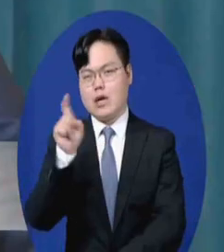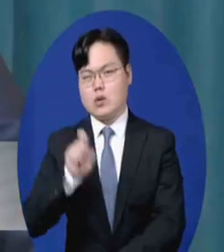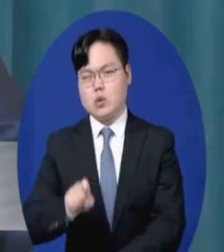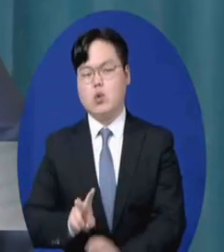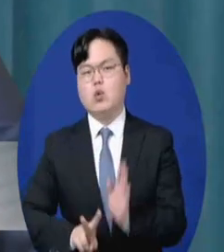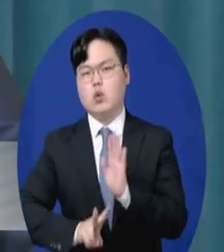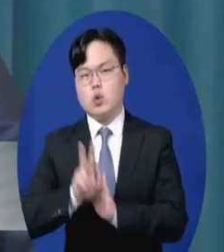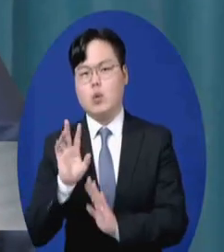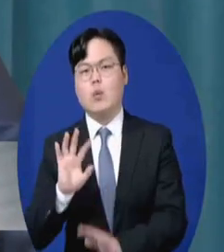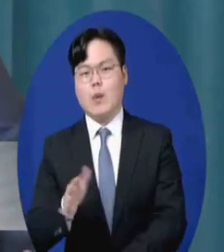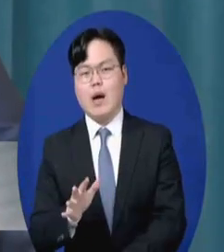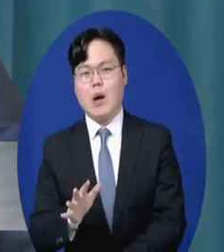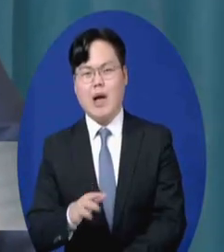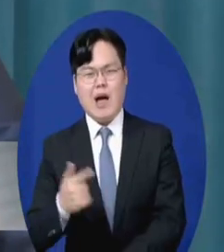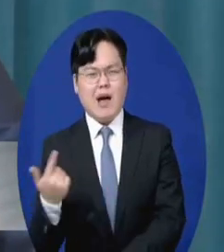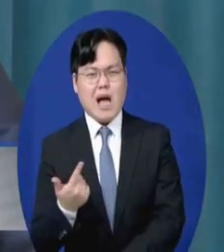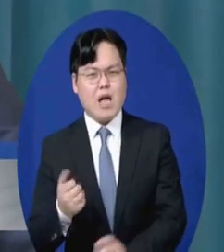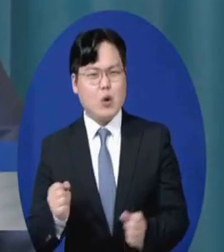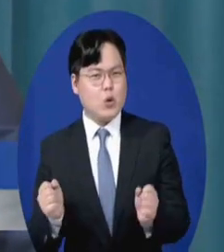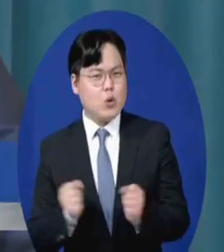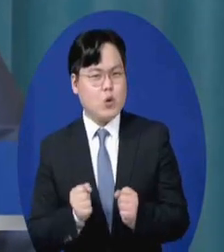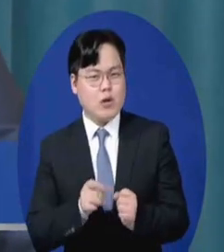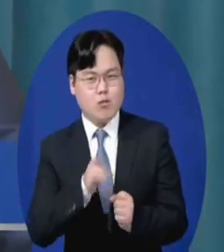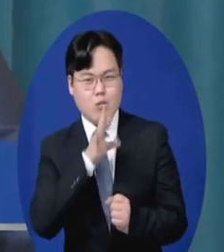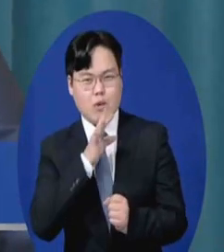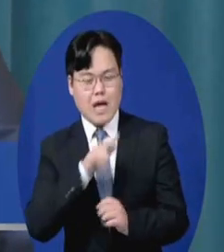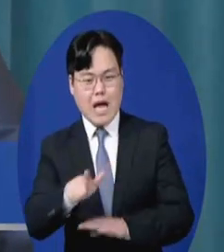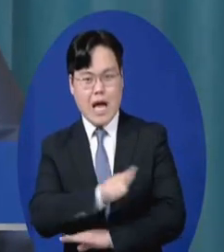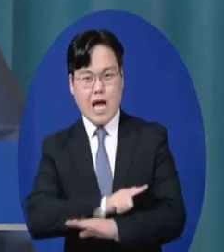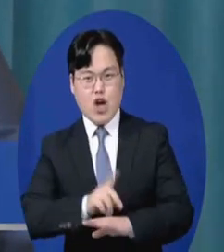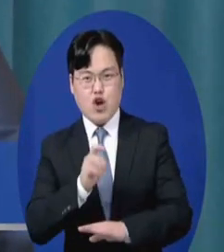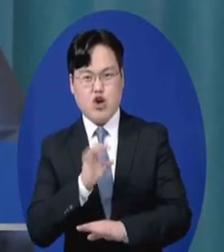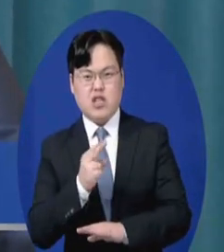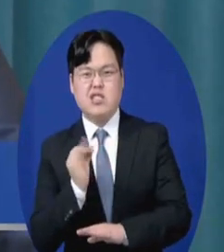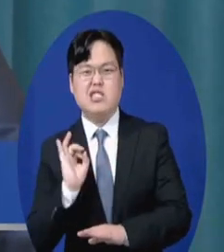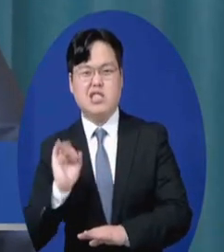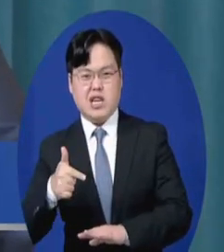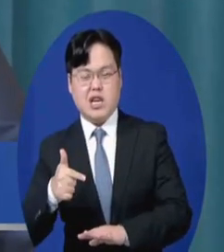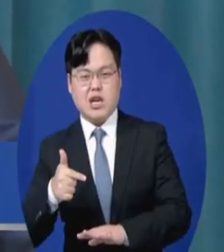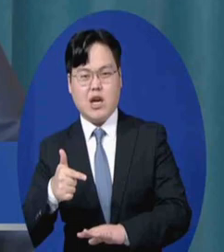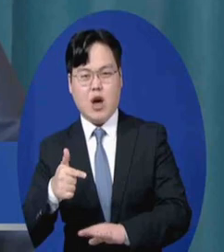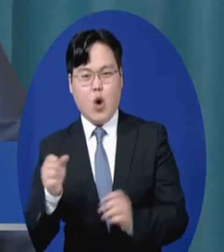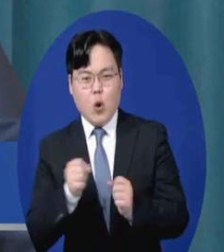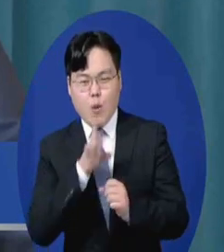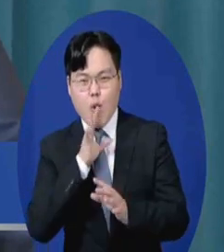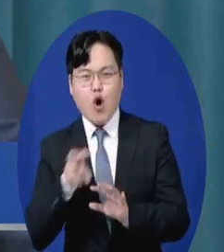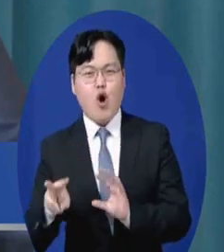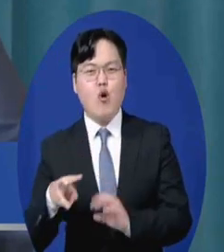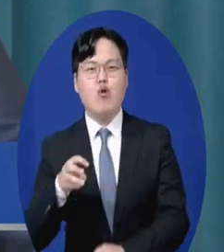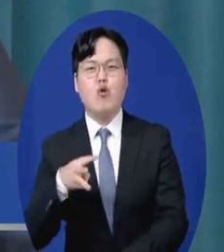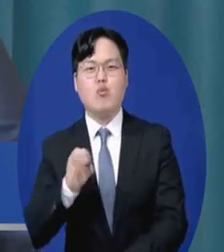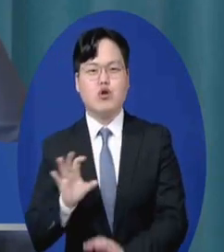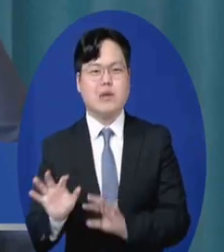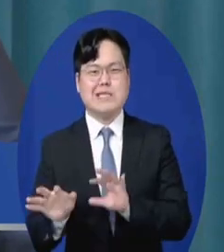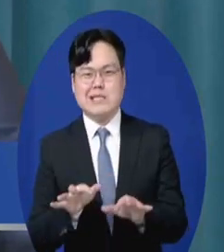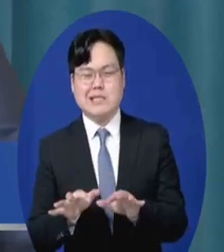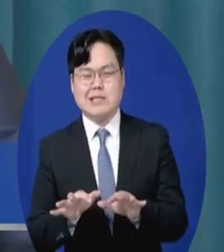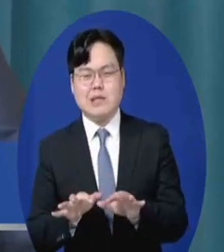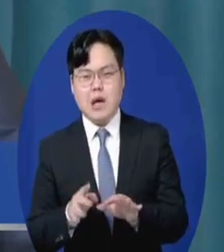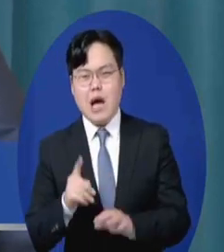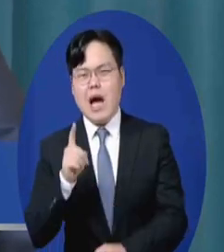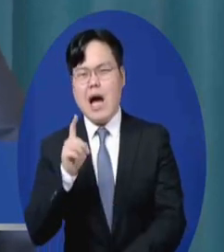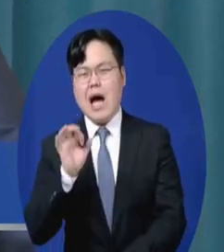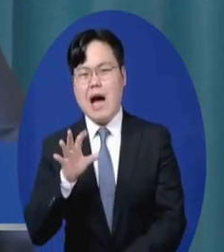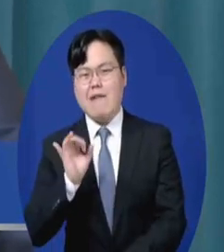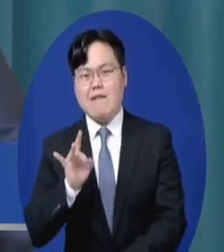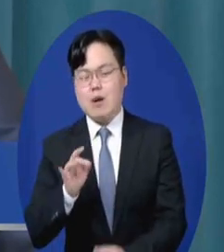байгаа юм. Зочрог үүтрэхэд одоо энэ газрын хөрс чийхтэй байгаа шууд хөлдөн. Ингээд одоо хавар одоо юу намар эрт